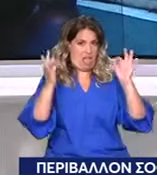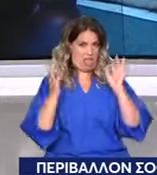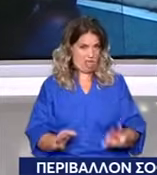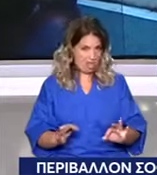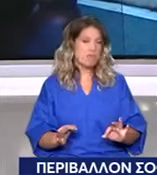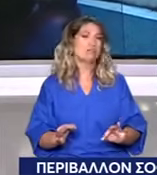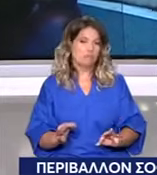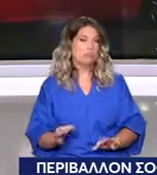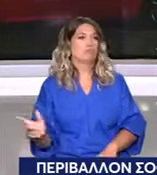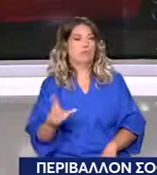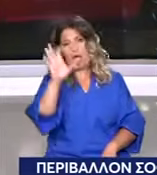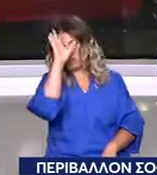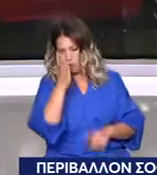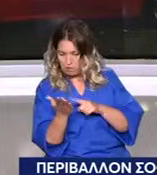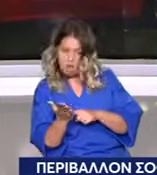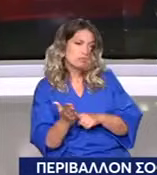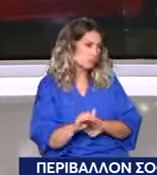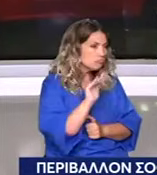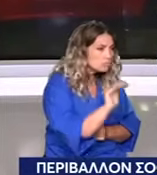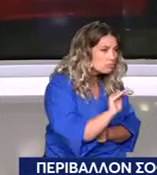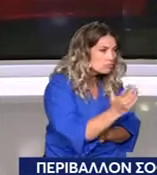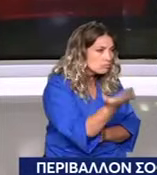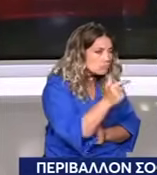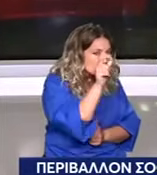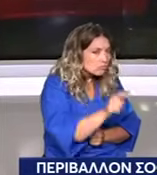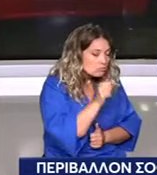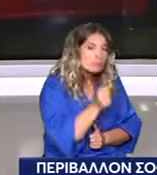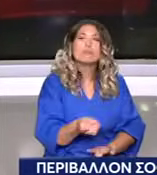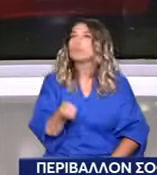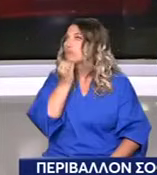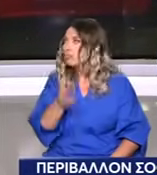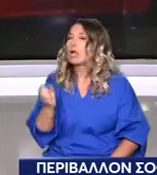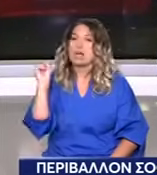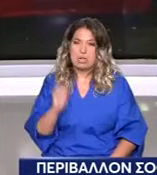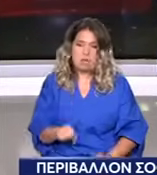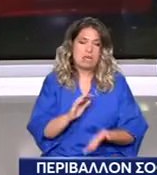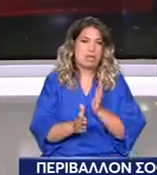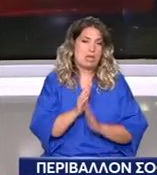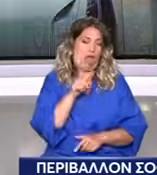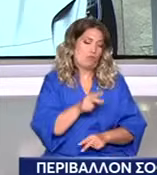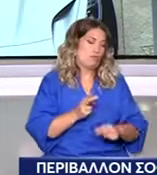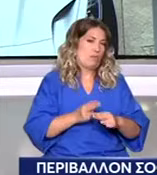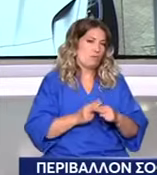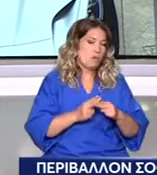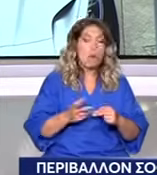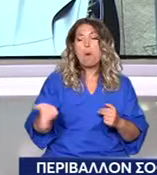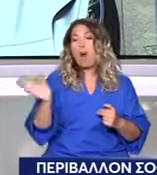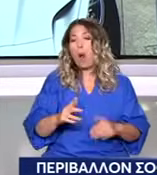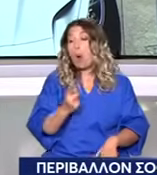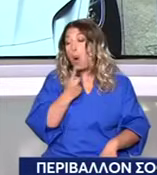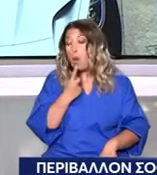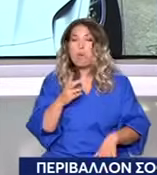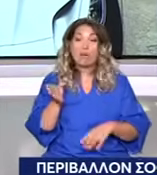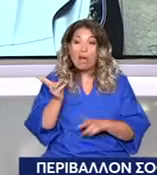και ομολογία, θεωρώ ότι χωρίς να έχει κάποιο συγκεκριμένο στοιχείο ή κάποια αναφορά, δεν υπήρχε κάποιος λόγος για